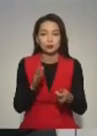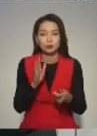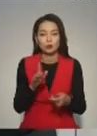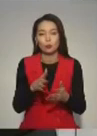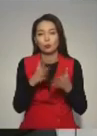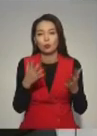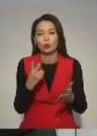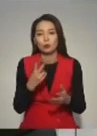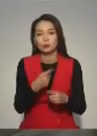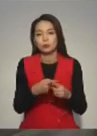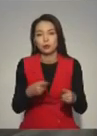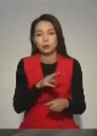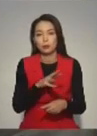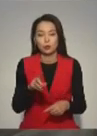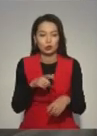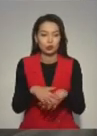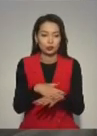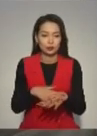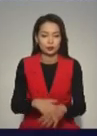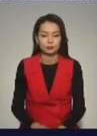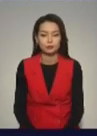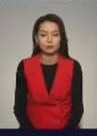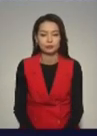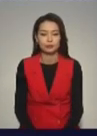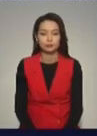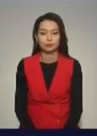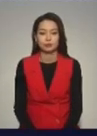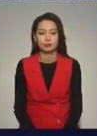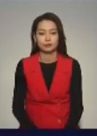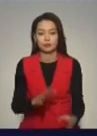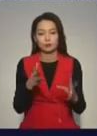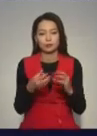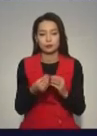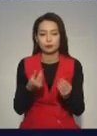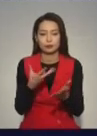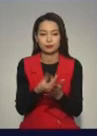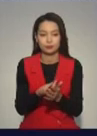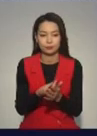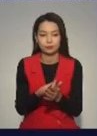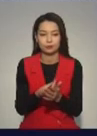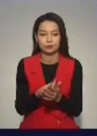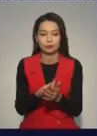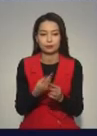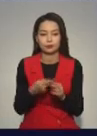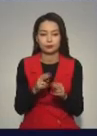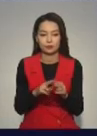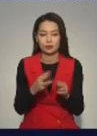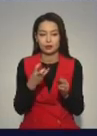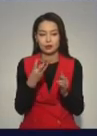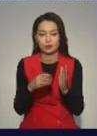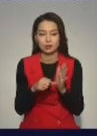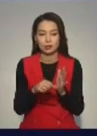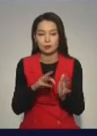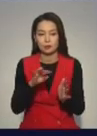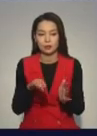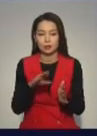более двух с половиной миллионов жителей страны общая сумма выплаты компенсация составила 306,6 млрд тенге